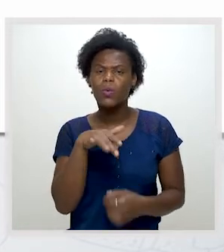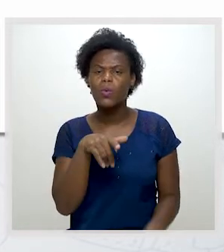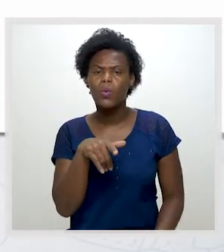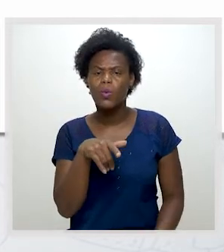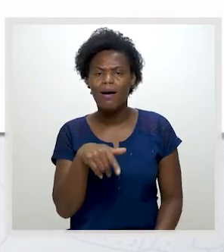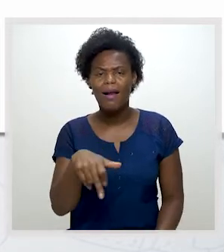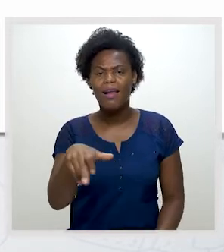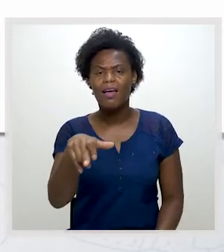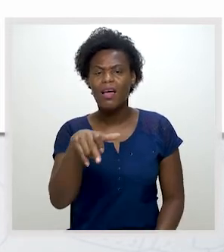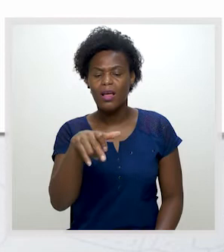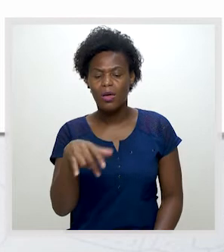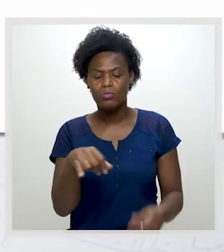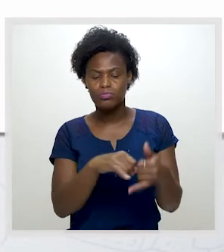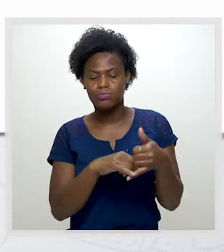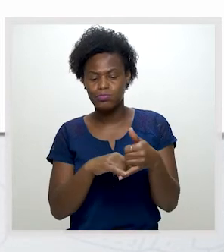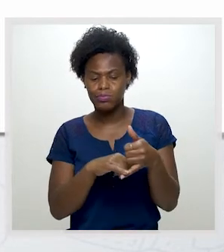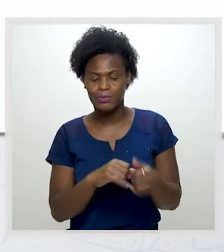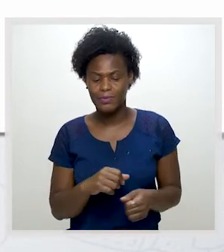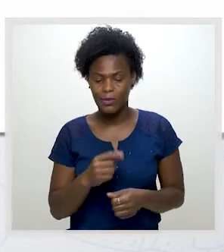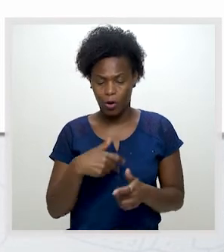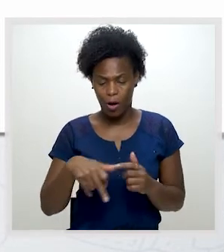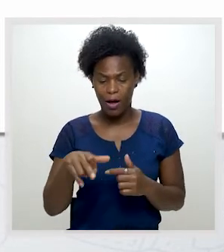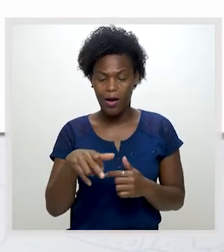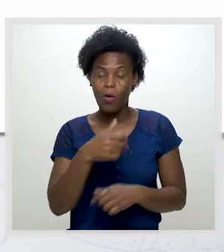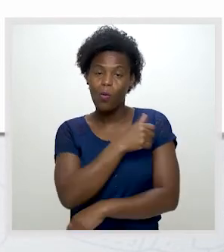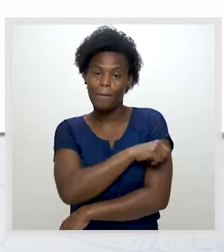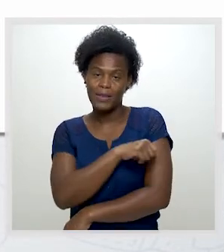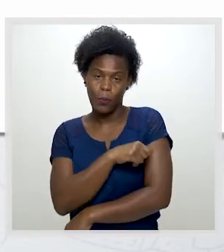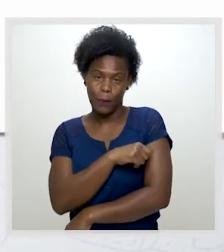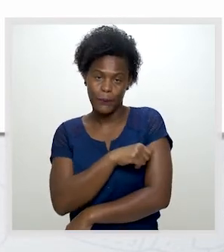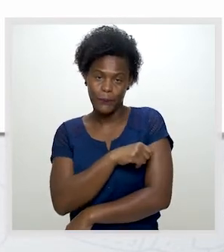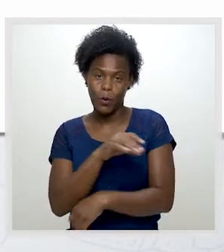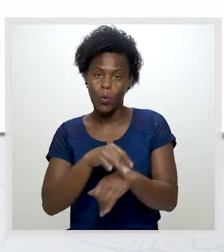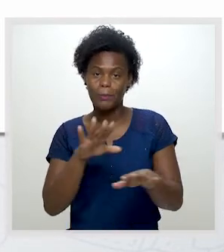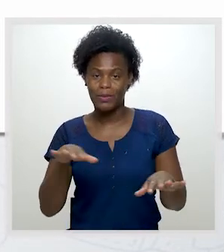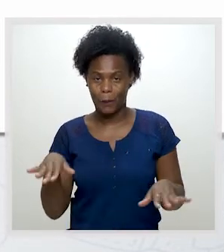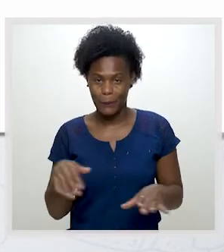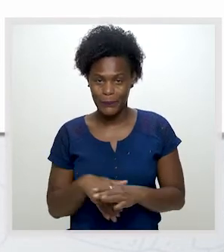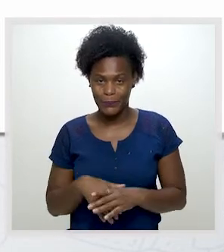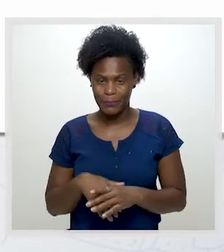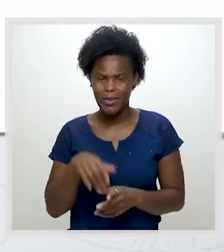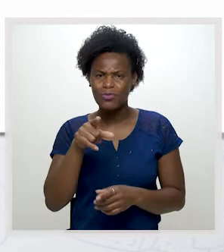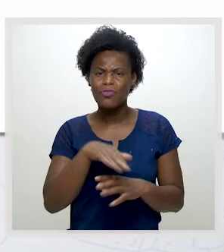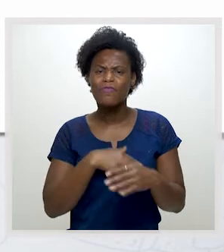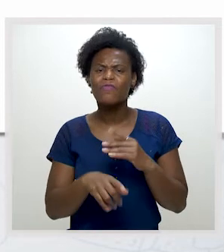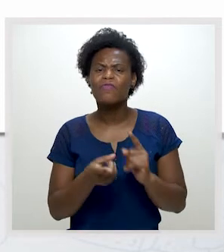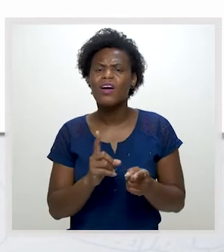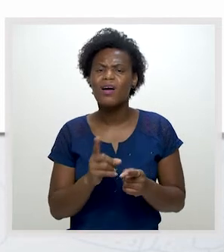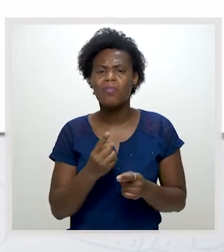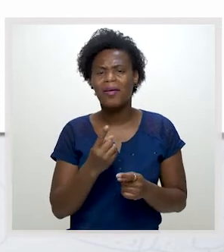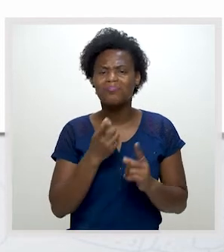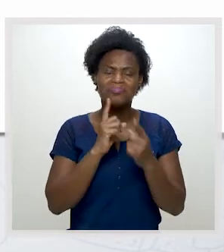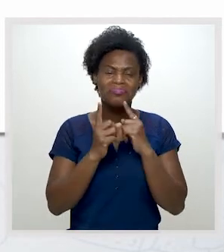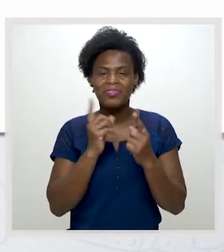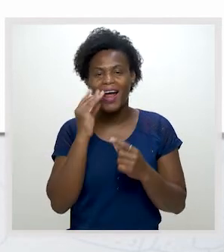avec l'association? On allait dans les hôpitaux. Qu'est-ce que vous faisiez pour amuser